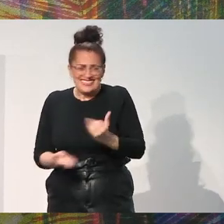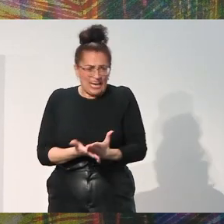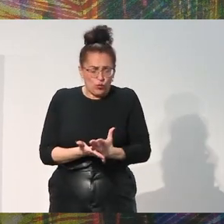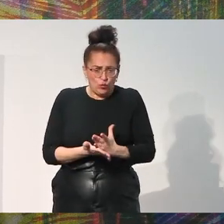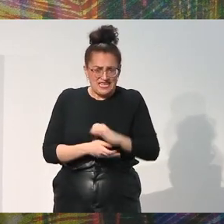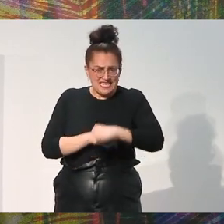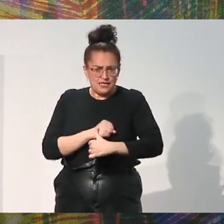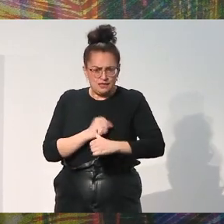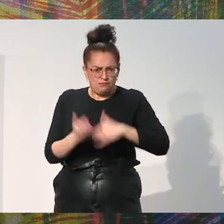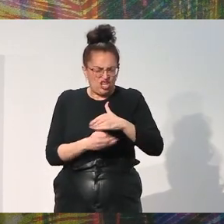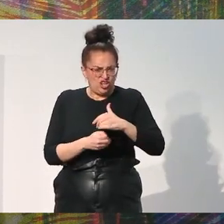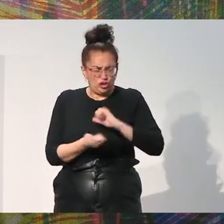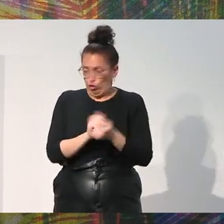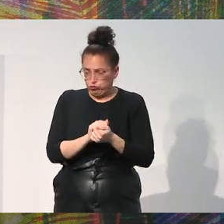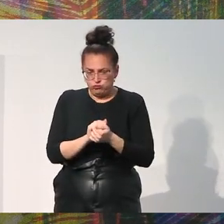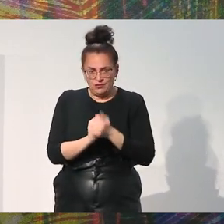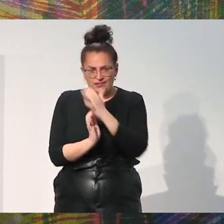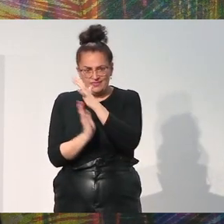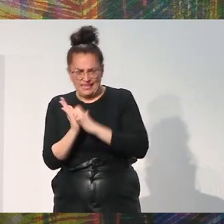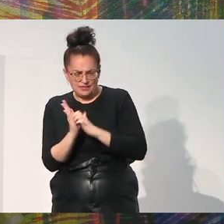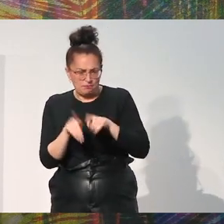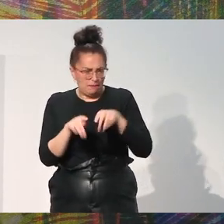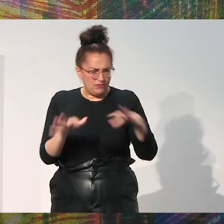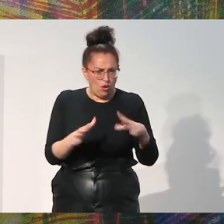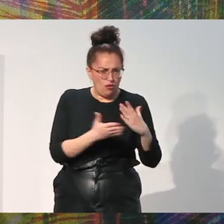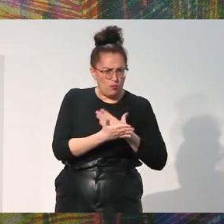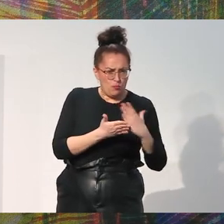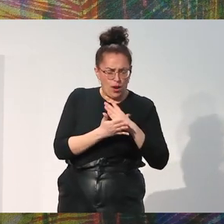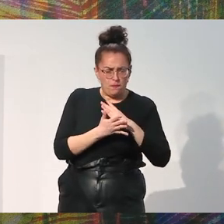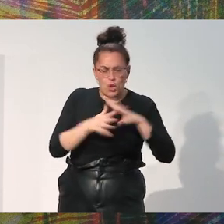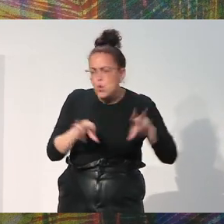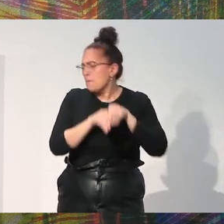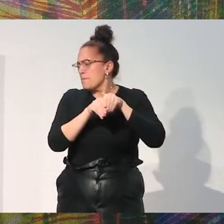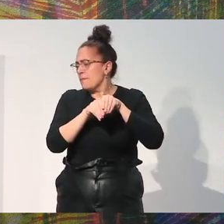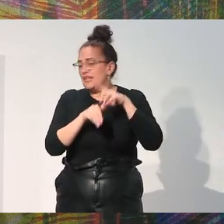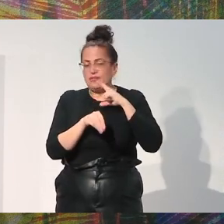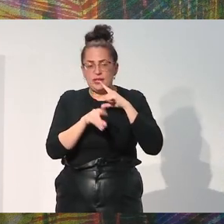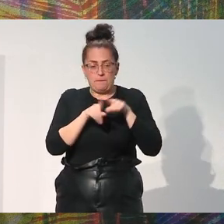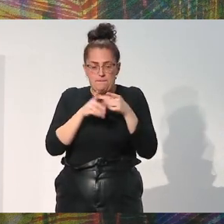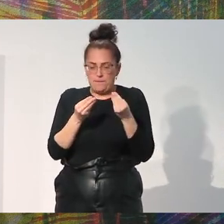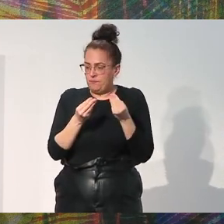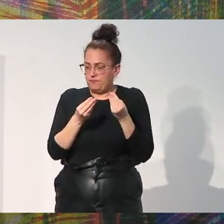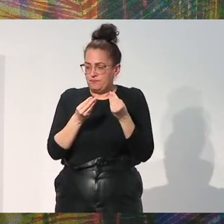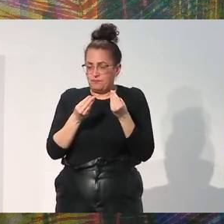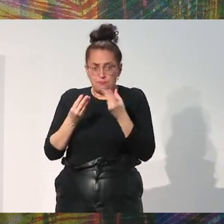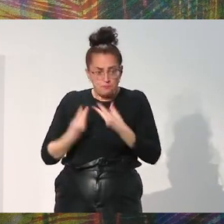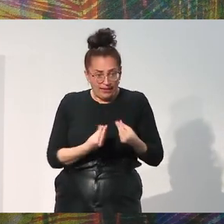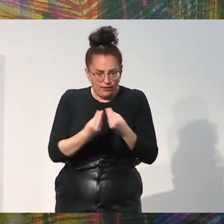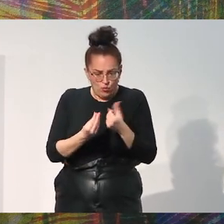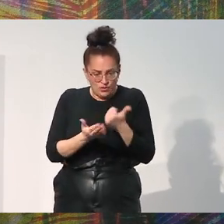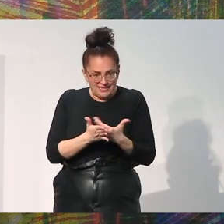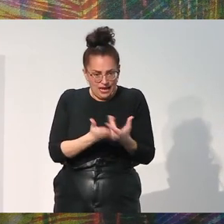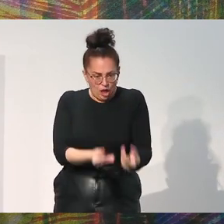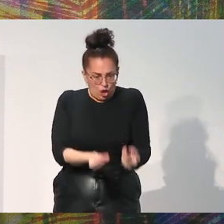vraiment à partir de ce fil, à partir du matériau, en fait, que j'en suis venu à écrire une